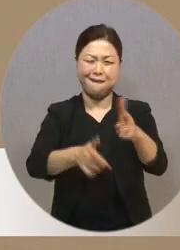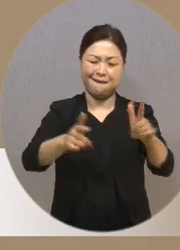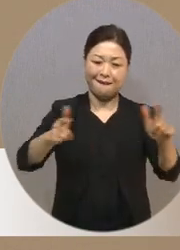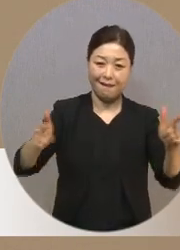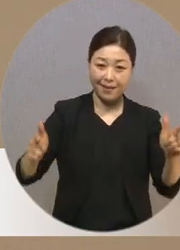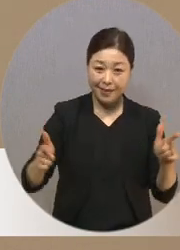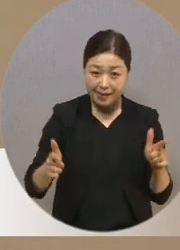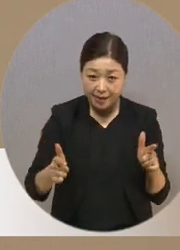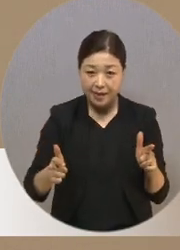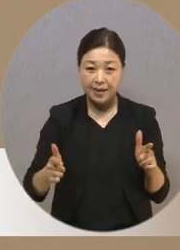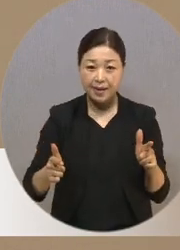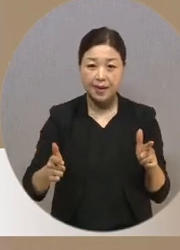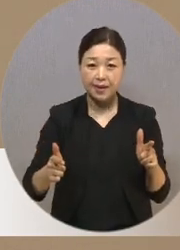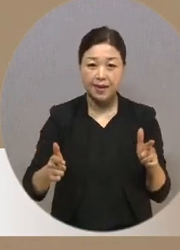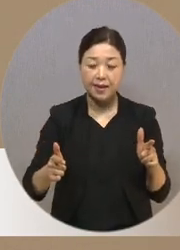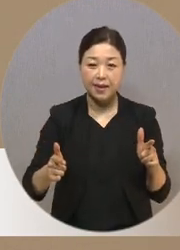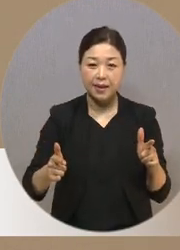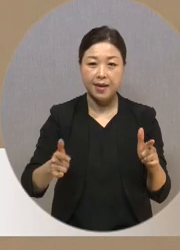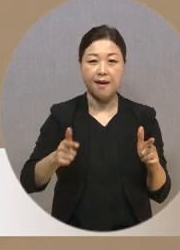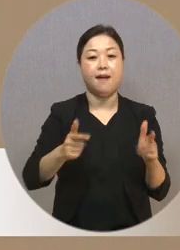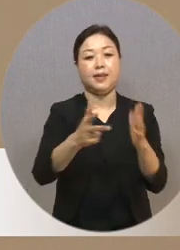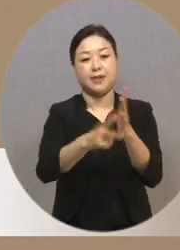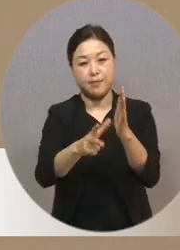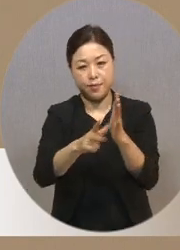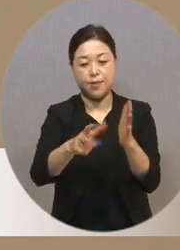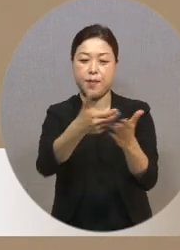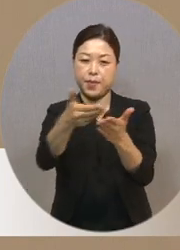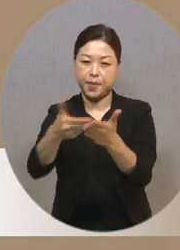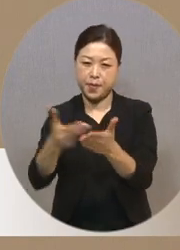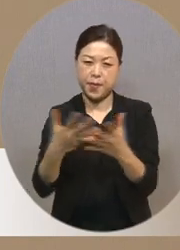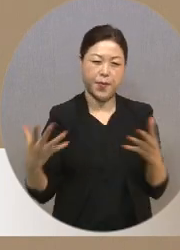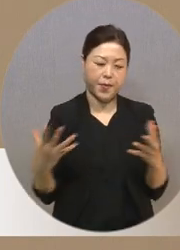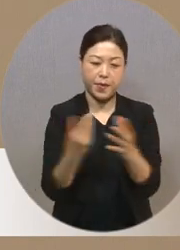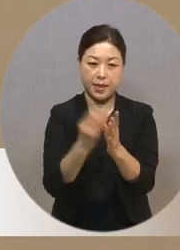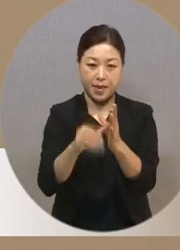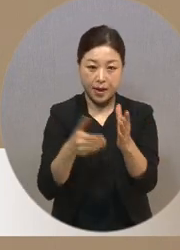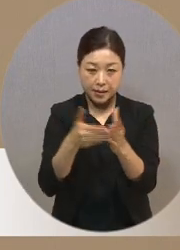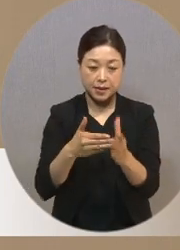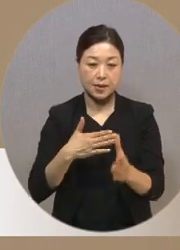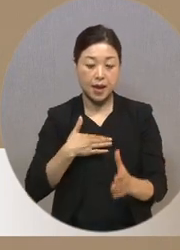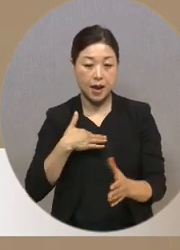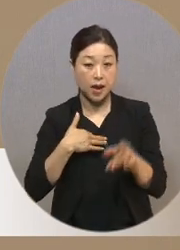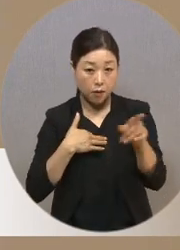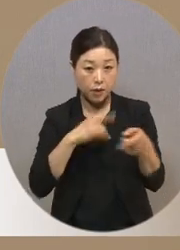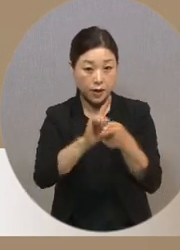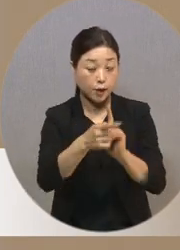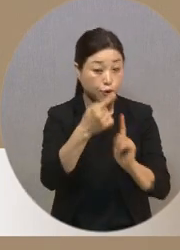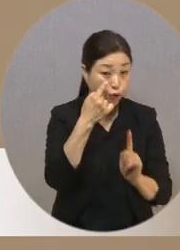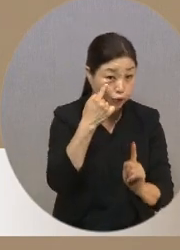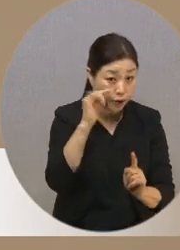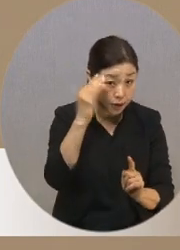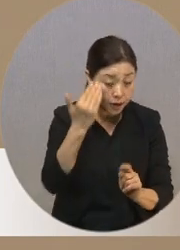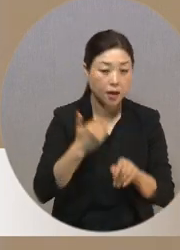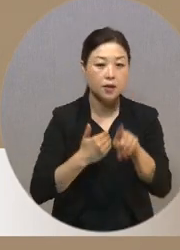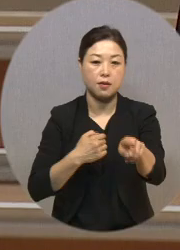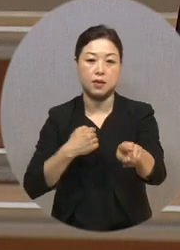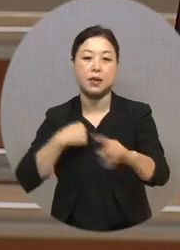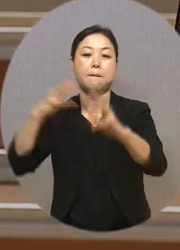제각각. 우리의 작품이 완성되기까지 내가 너의 눈이 될게, 너는 나의 바람이